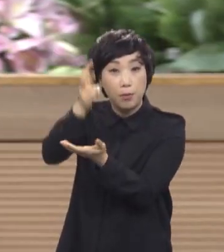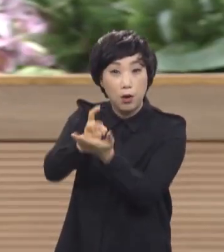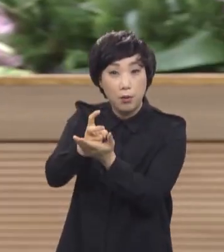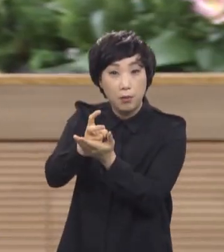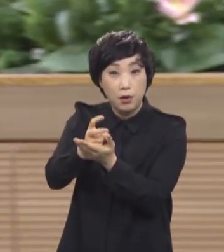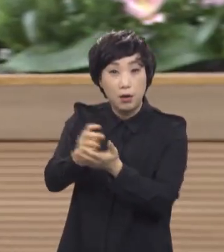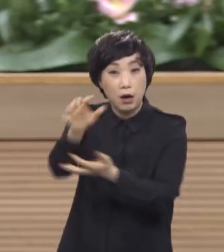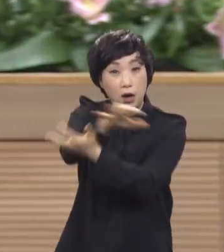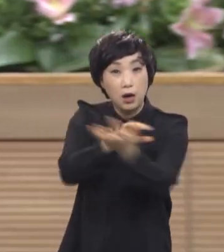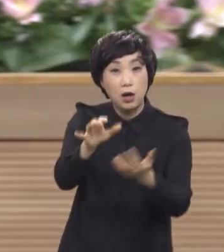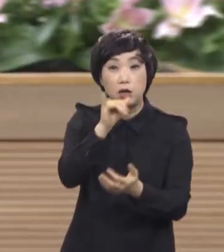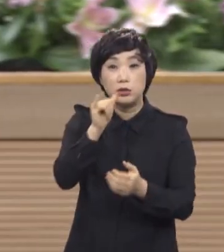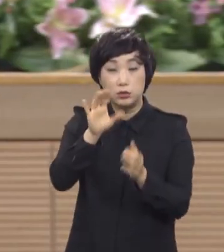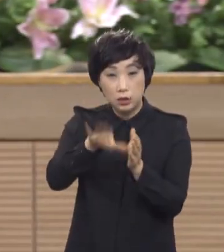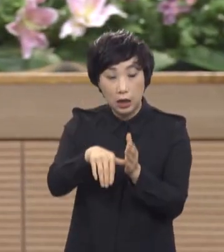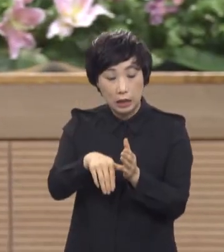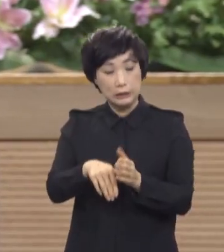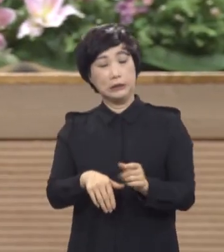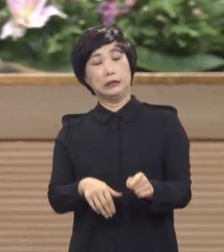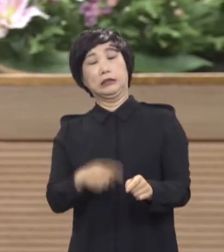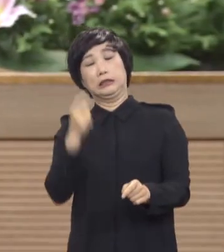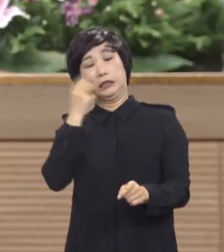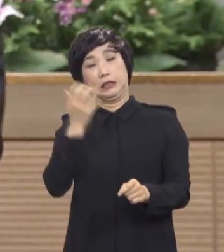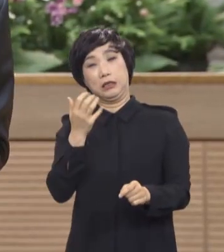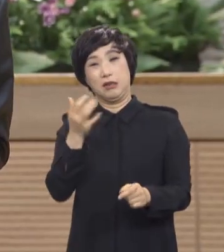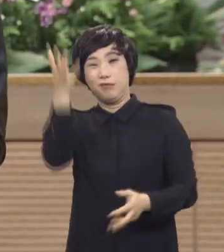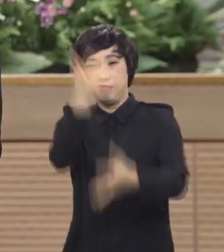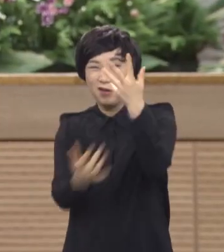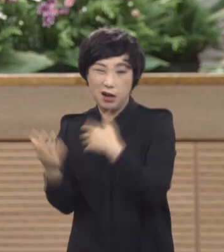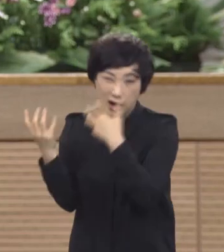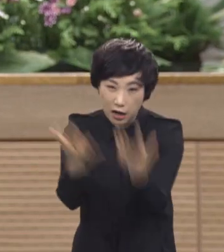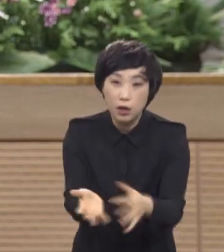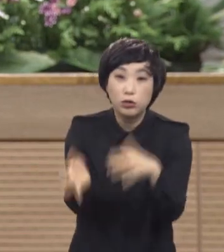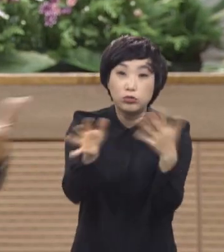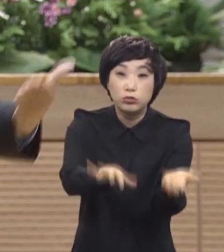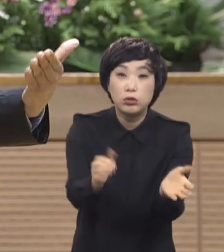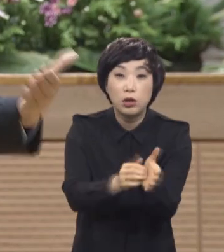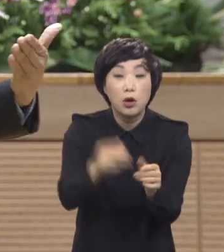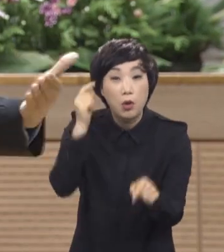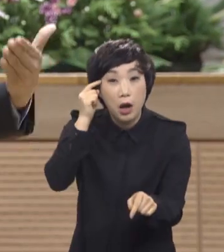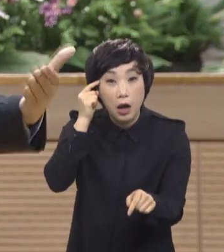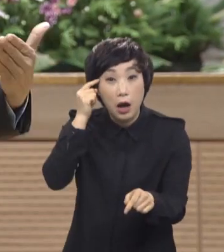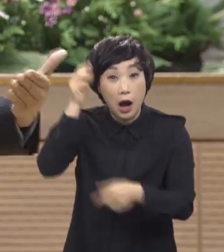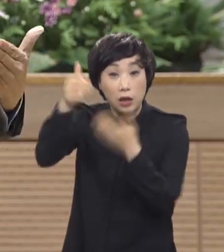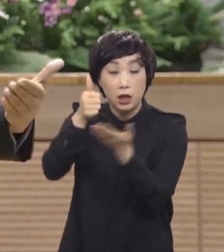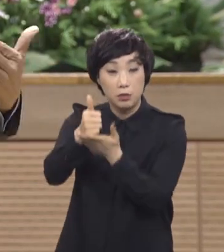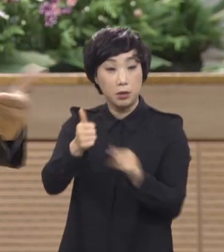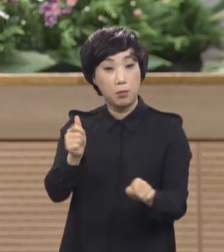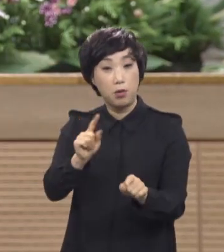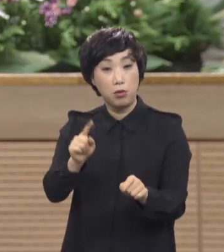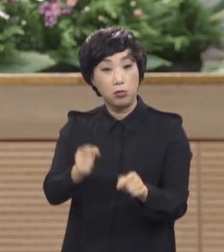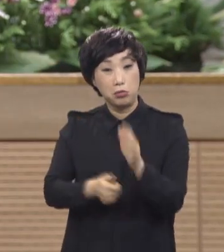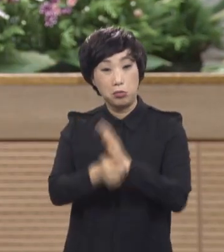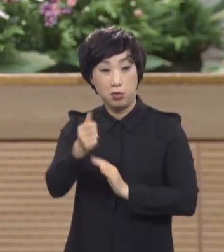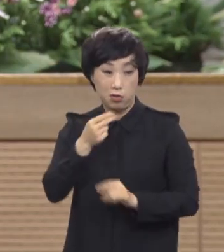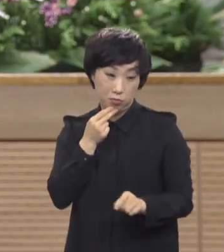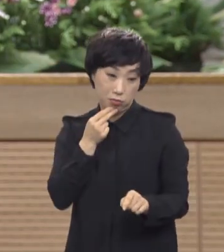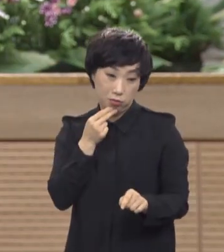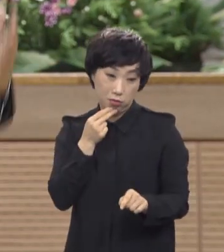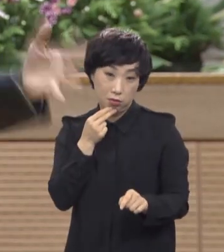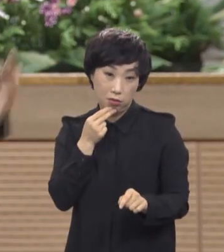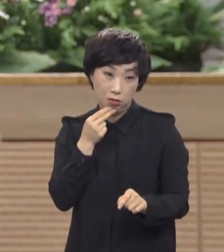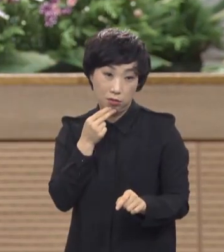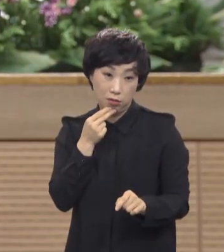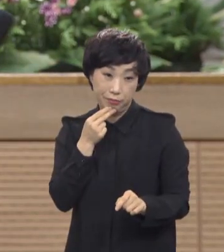파괴될 때 역시 불에 태워 지워버리고 말았어요 왜냐하면 하나님이 더 이상 기대할 바가 없다는 거예요